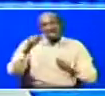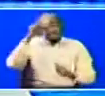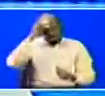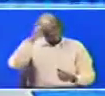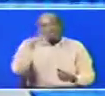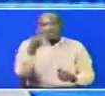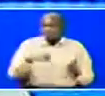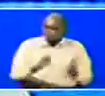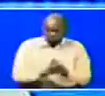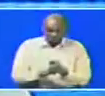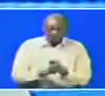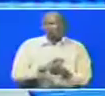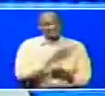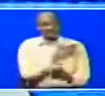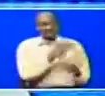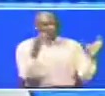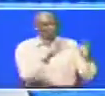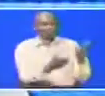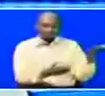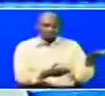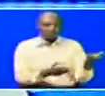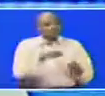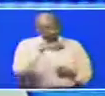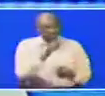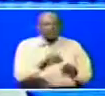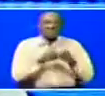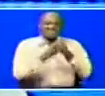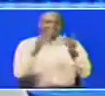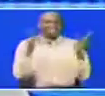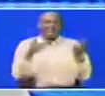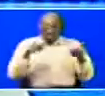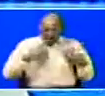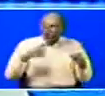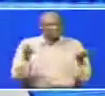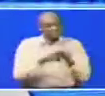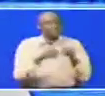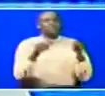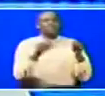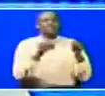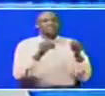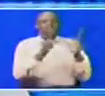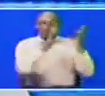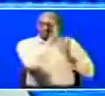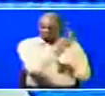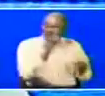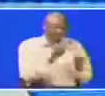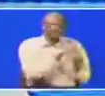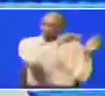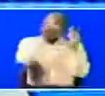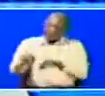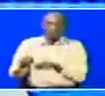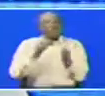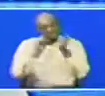ikitoa wito kwa muungano wa upinzani nchini NASA kutoongoza sherehe mbadala siku hiyo na badala yake wajumuike na Wakenya wengine